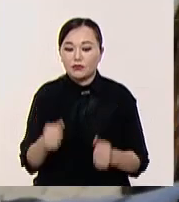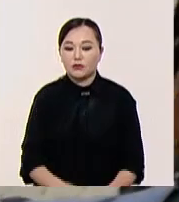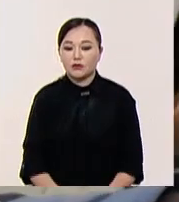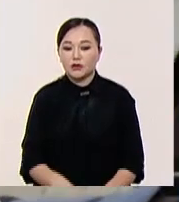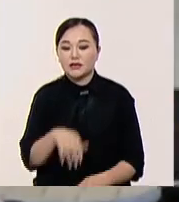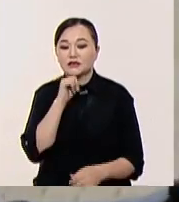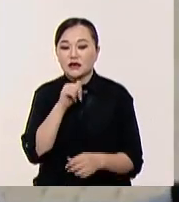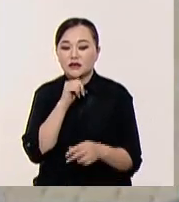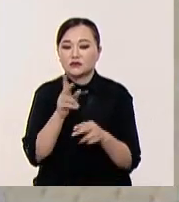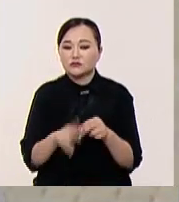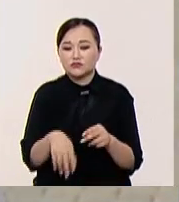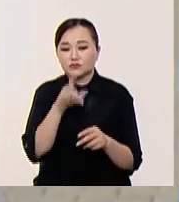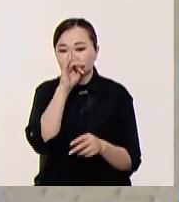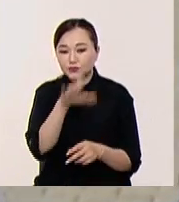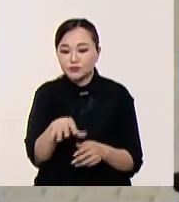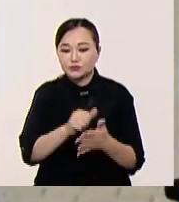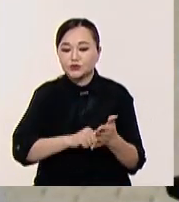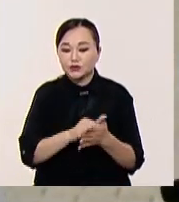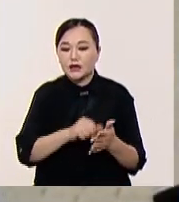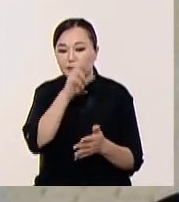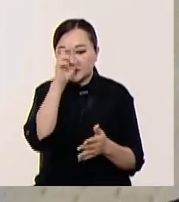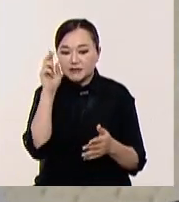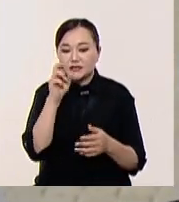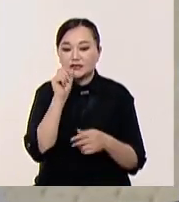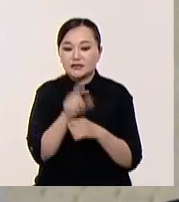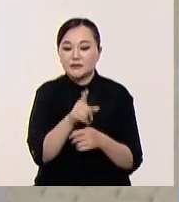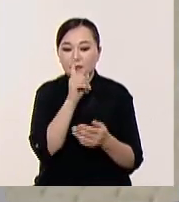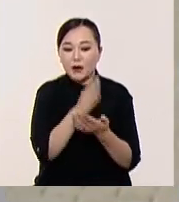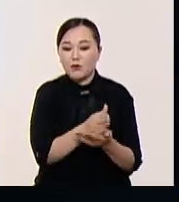Қант бітпейді. Себебі Бразилиядан айтып отырмын ғой,